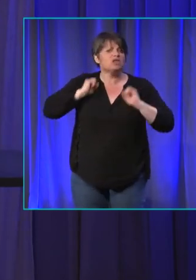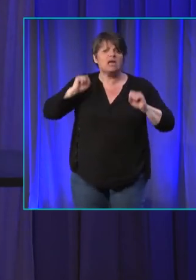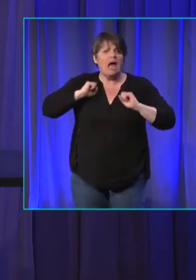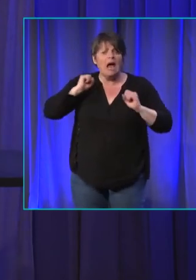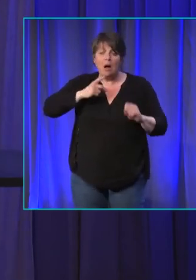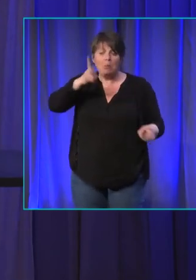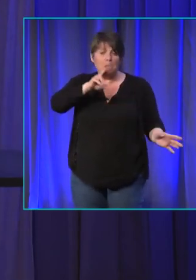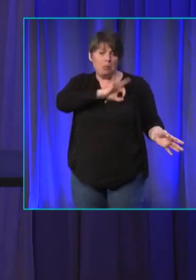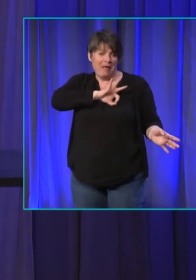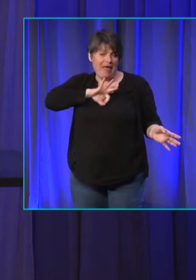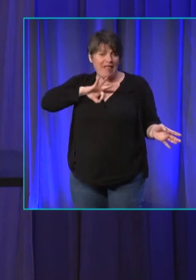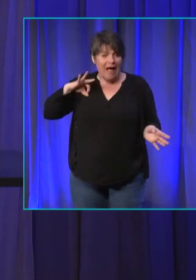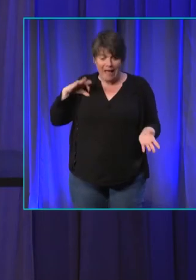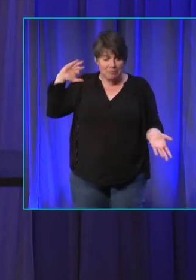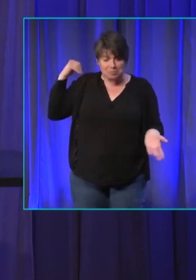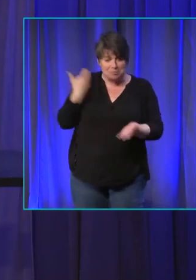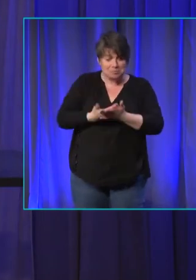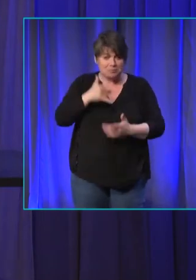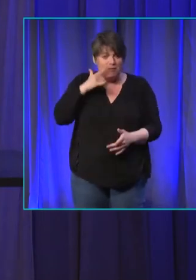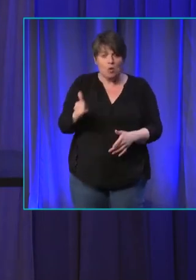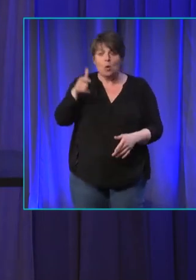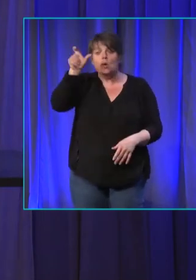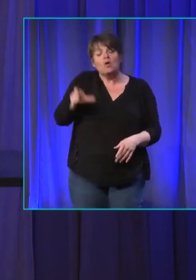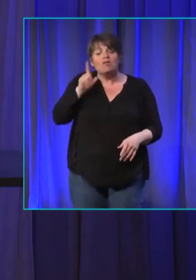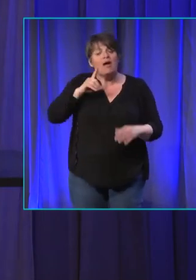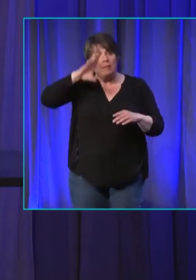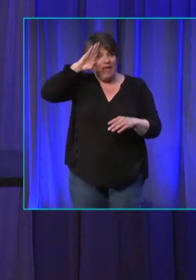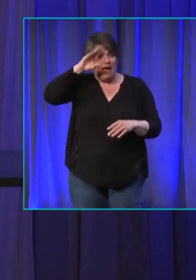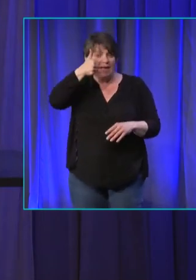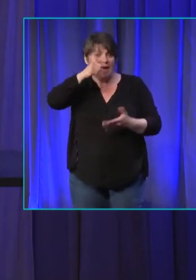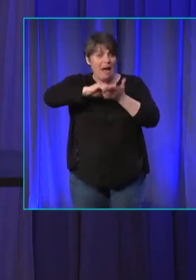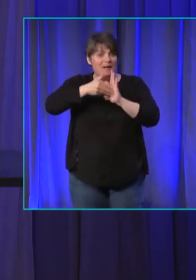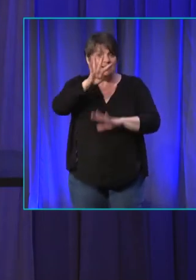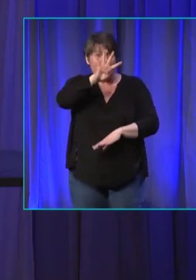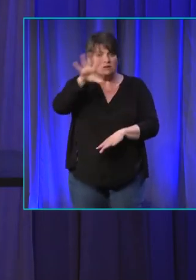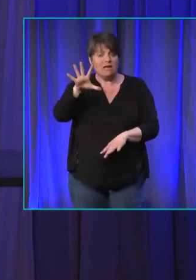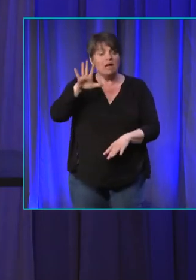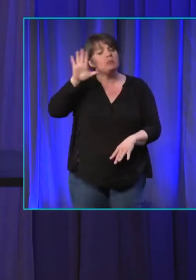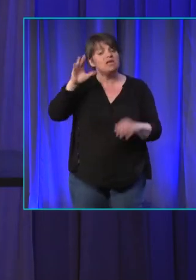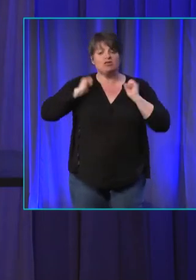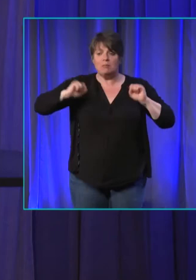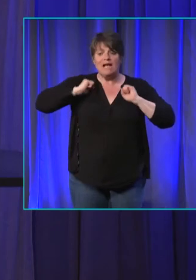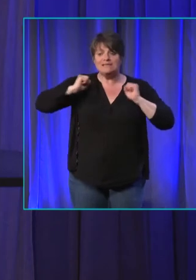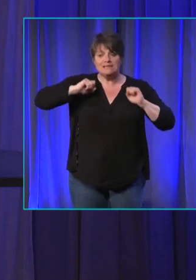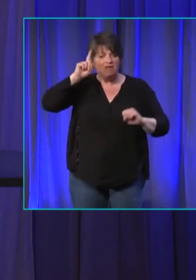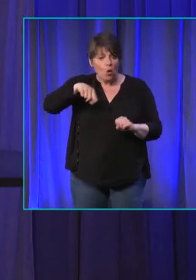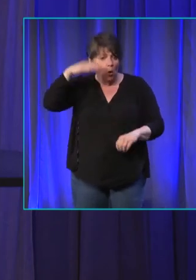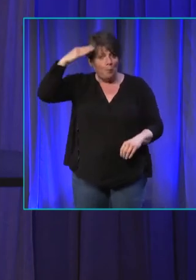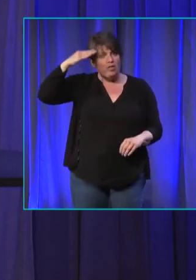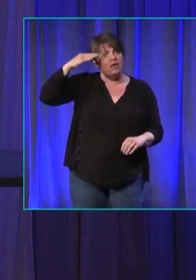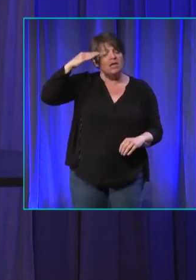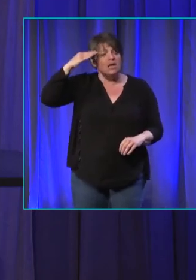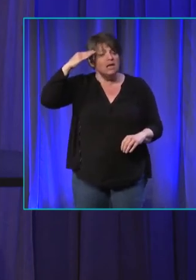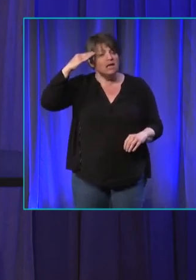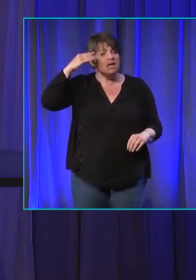qui est la plus médaillée en gym de tous les temps, hein, c'est 1m45. Hein, 1m45, donc il faut être petit en gym. Hein, voilà, de manière